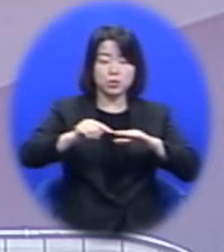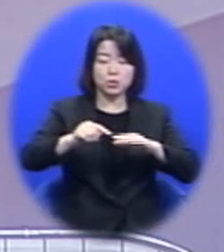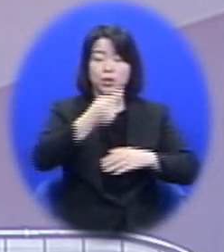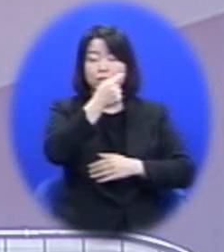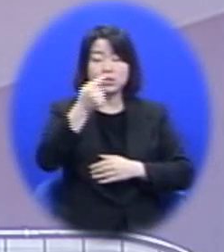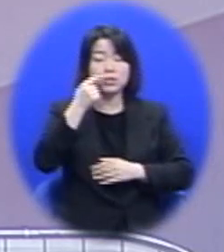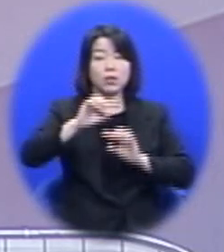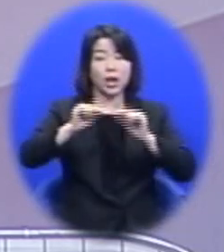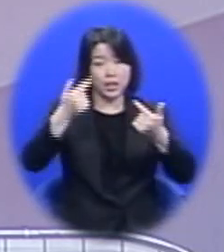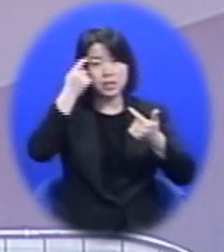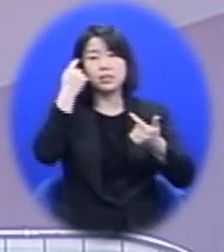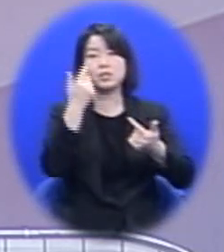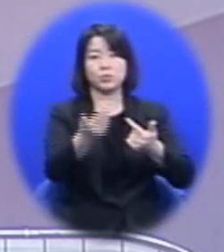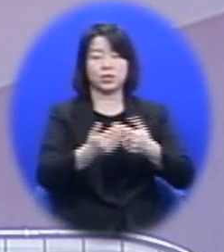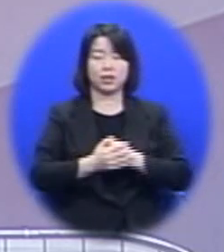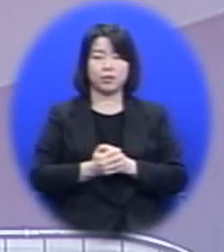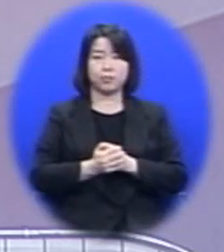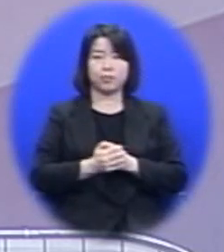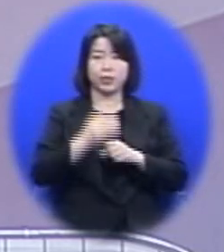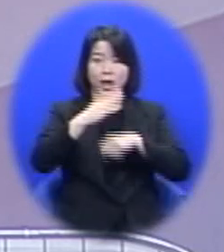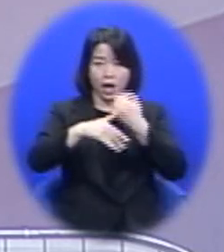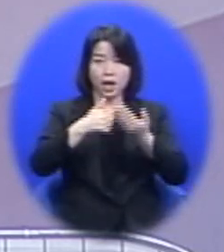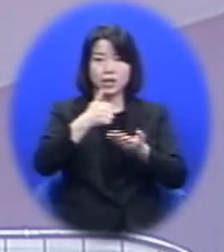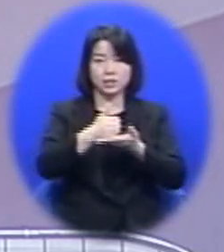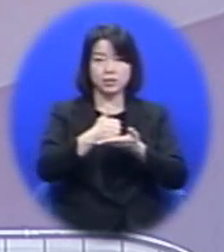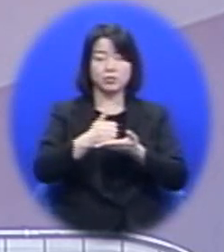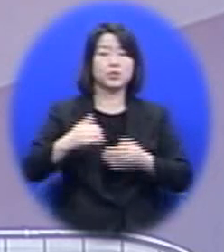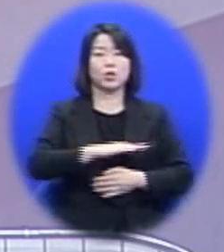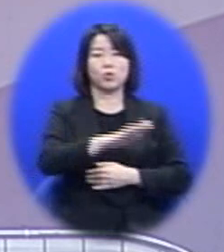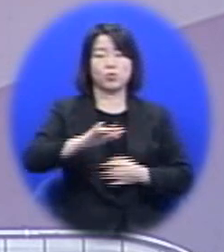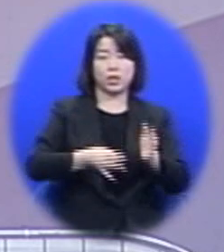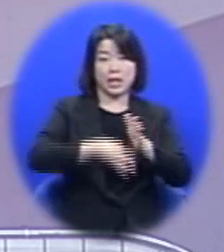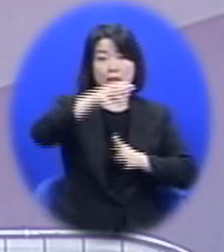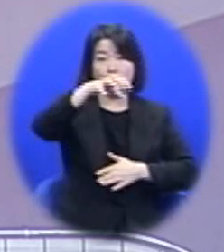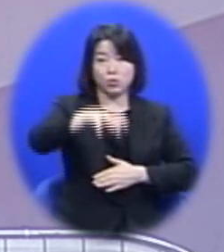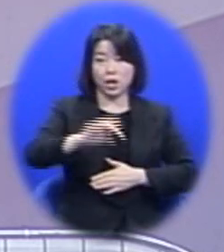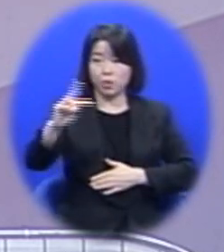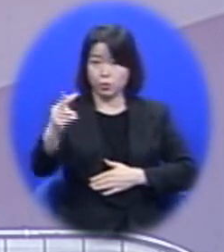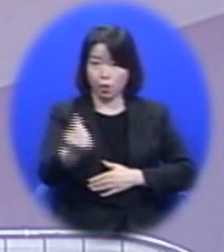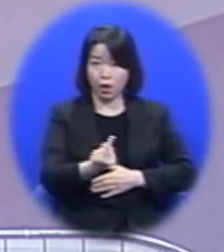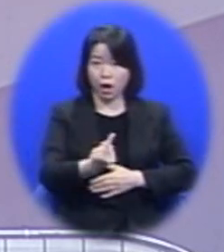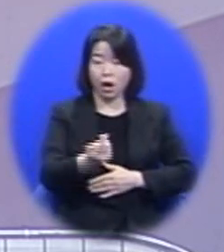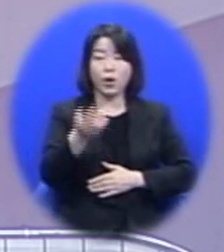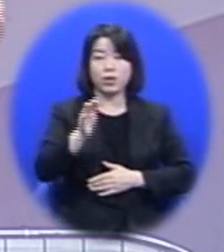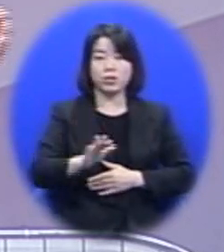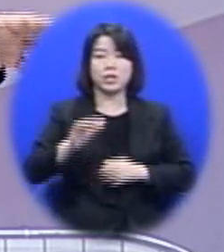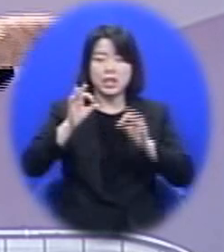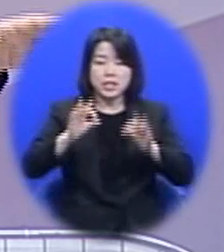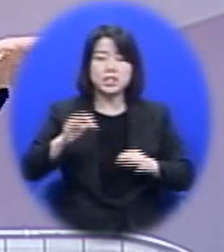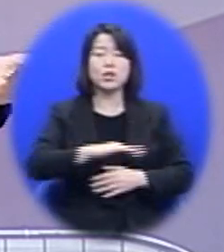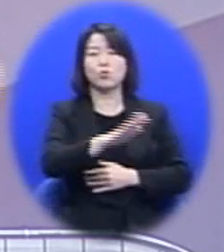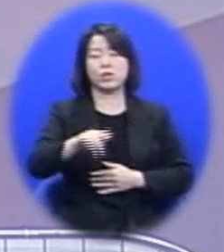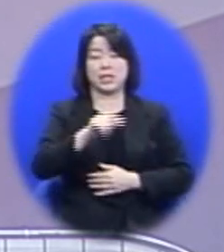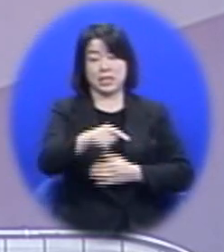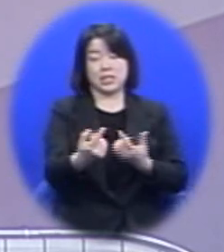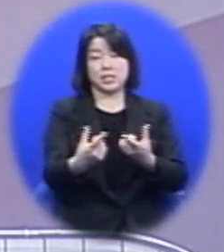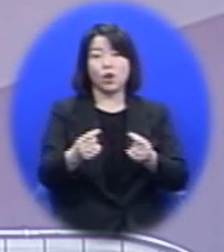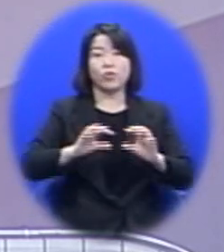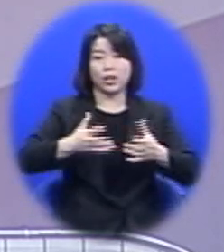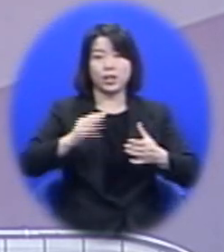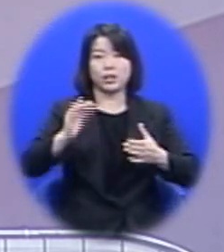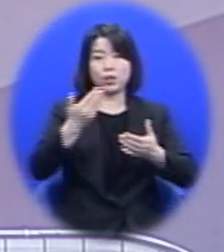아니겠느냐. 하나님, 우리가 예루살렘에 돌아왔는데 이제 우리를 이런 나라가 되게